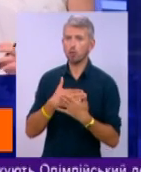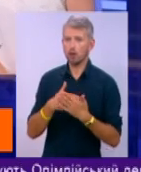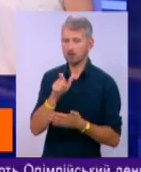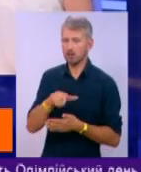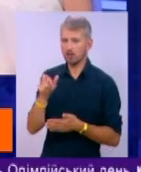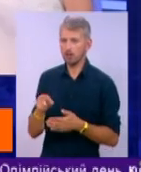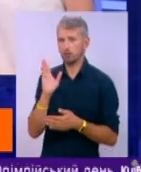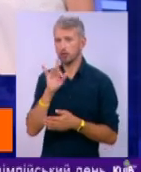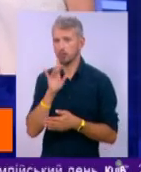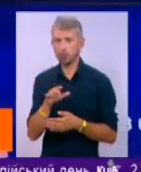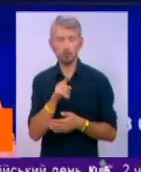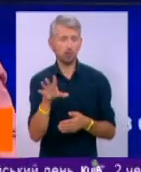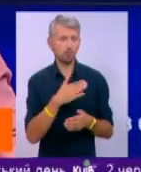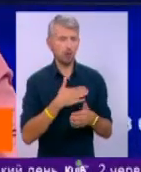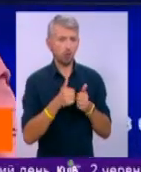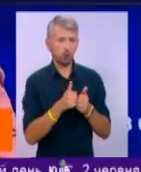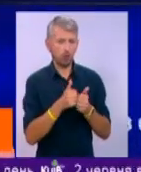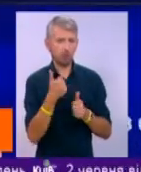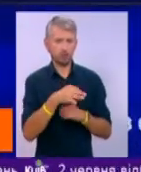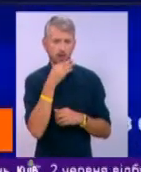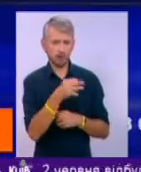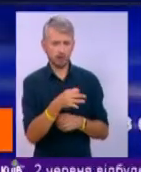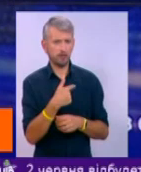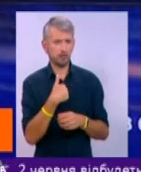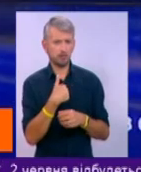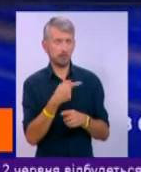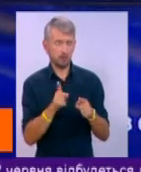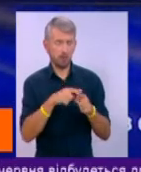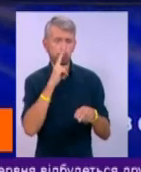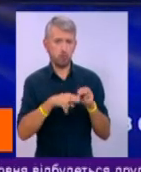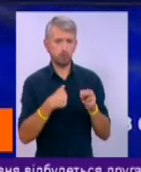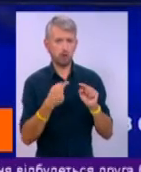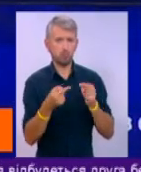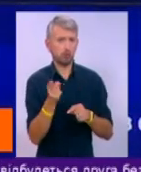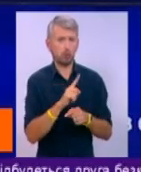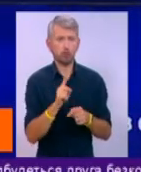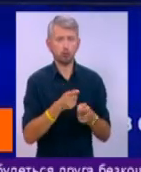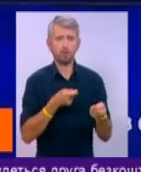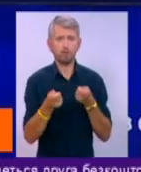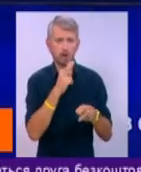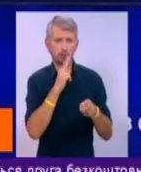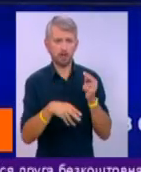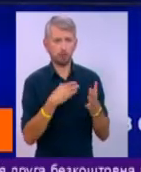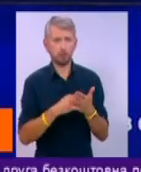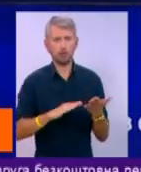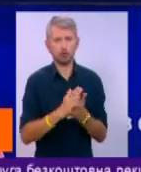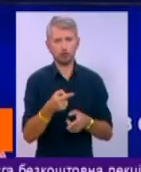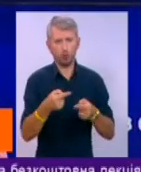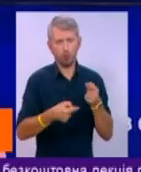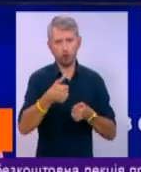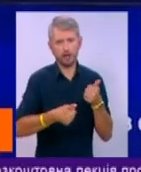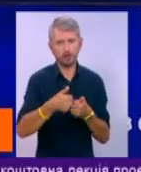взагалі? Тут мій колега все сказав, це помста, я проти того, що таким чином влада мстилася своїм політичним опонентам, а це політичні